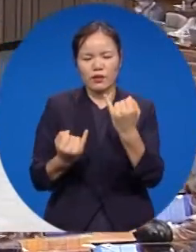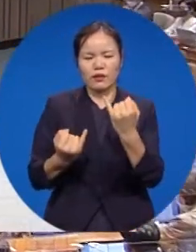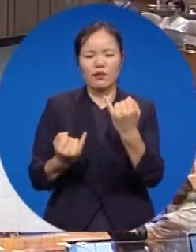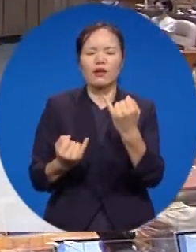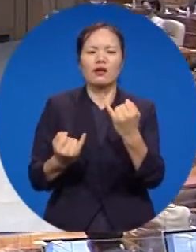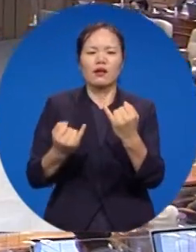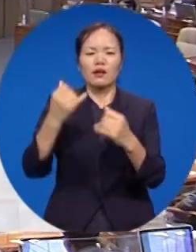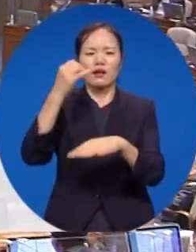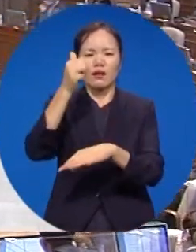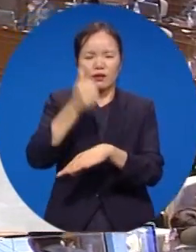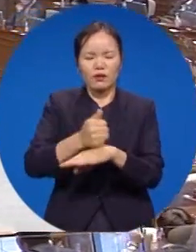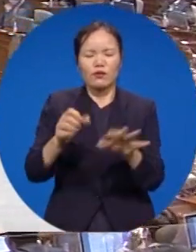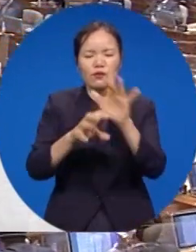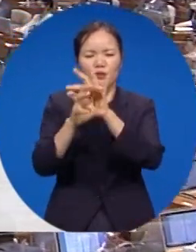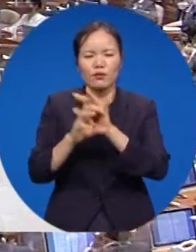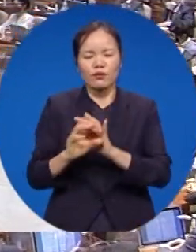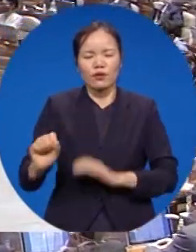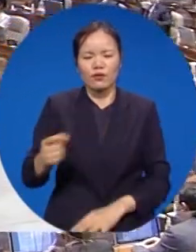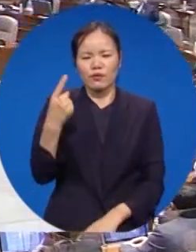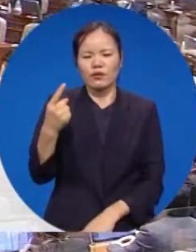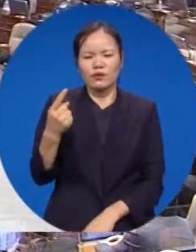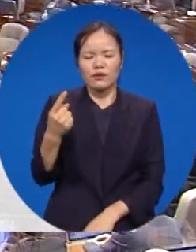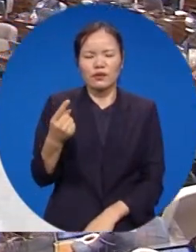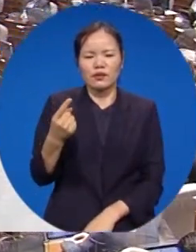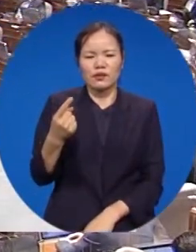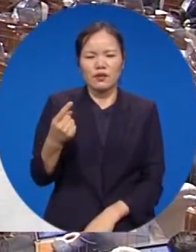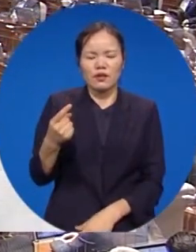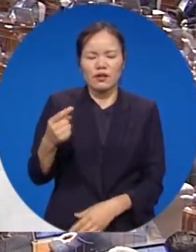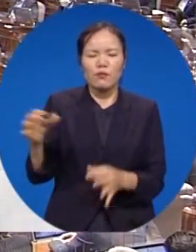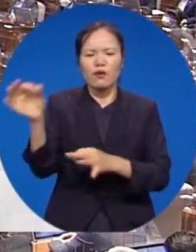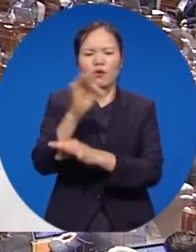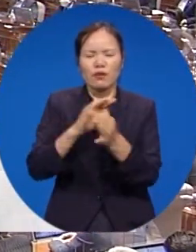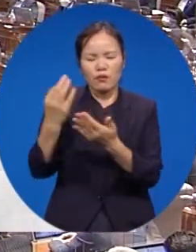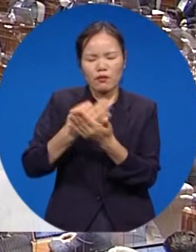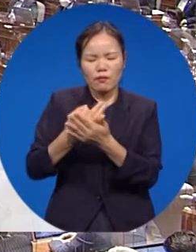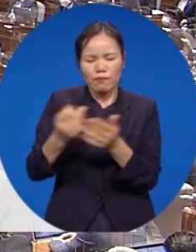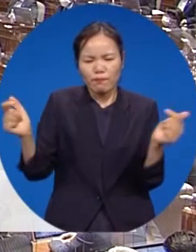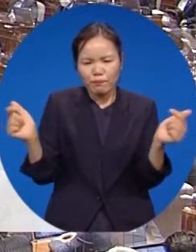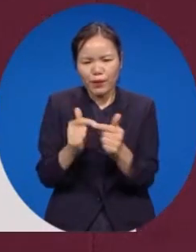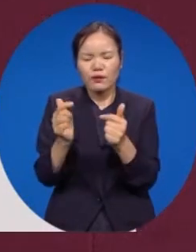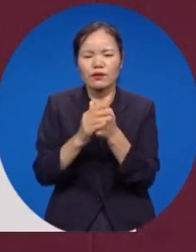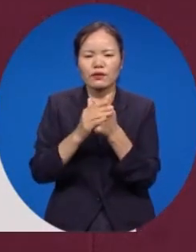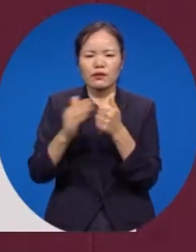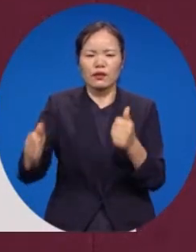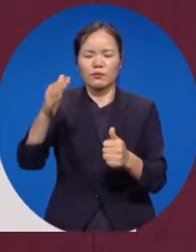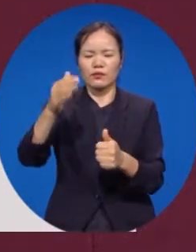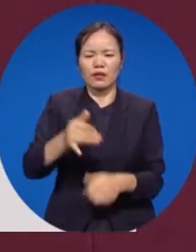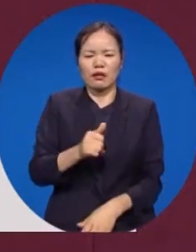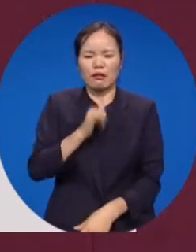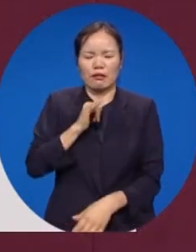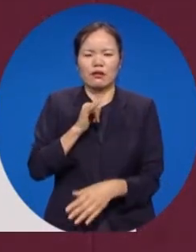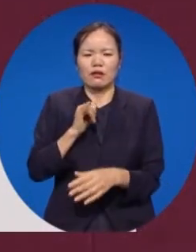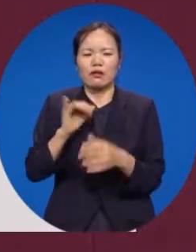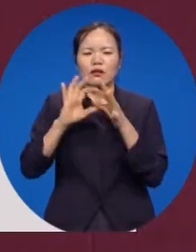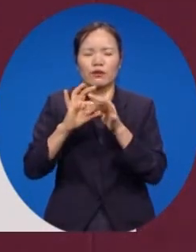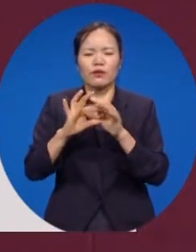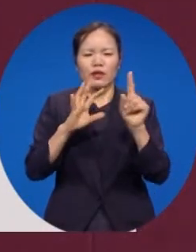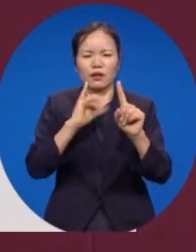코로나로 인한 경제난을 비관하며 극단적 선택을 시도해 끝내 한 분이 숨졌다는 뉴스를